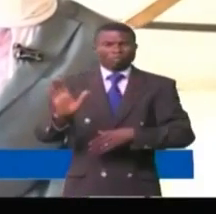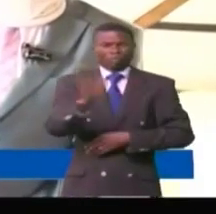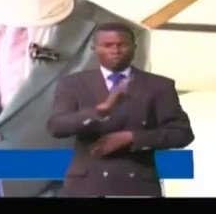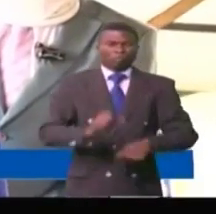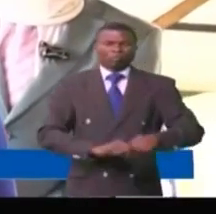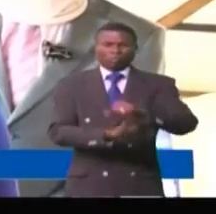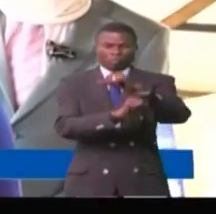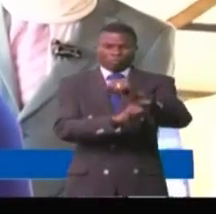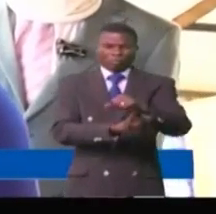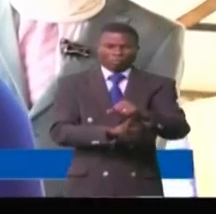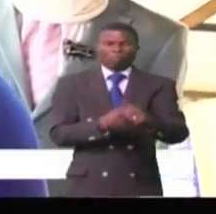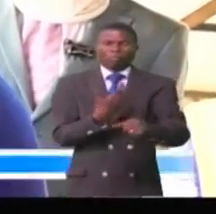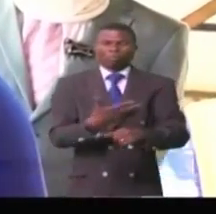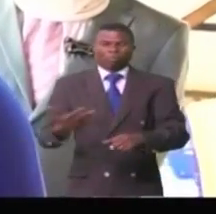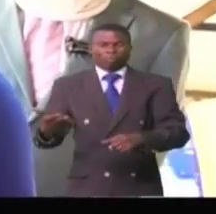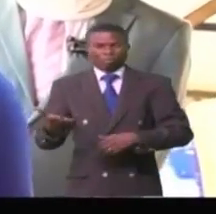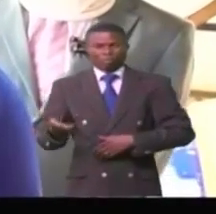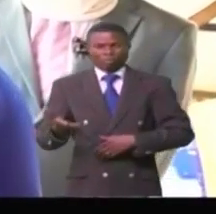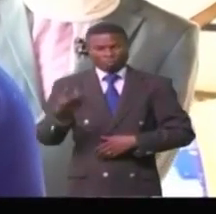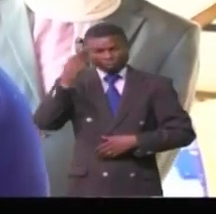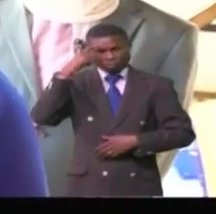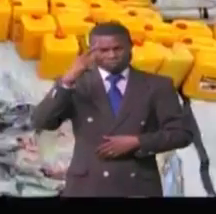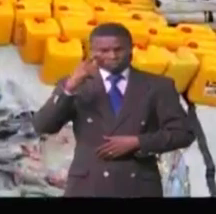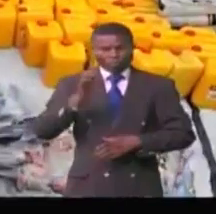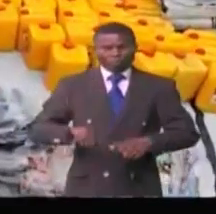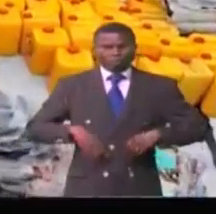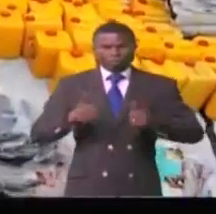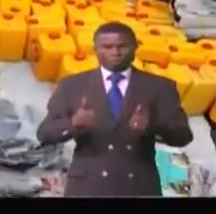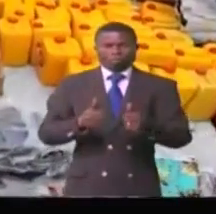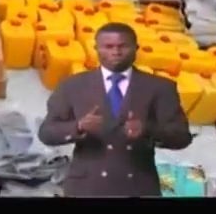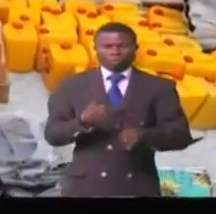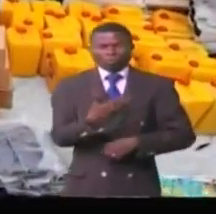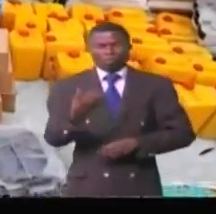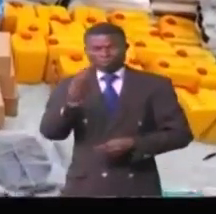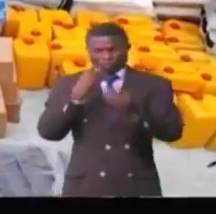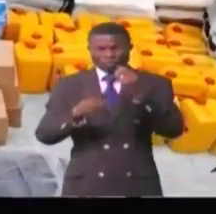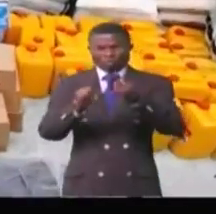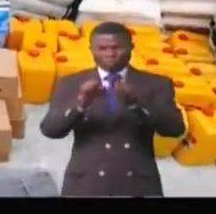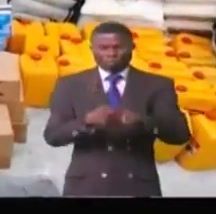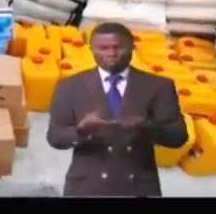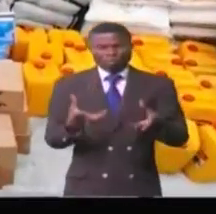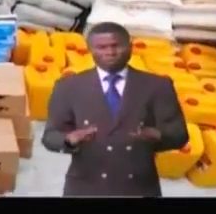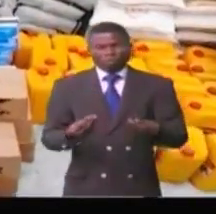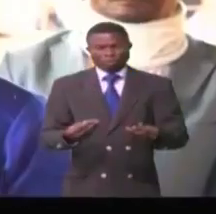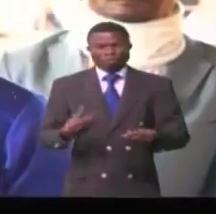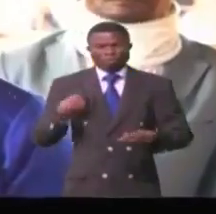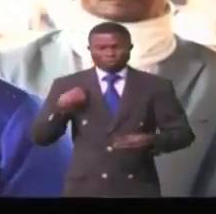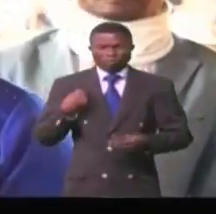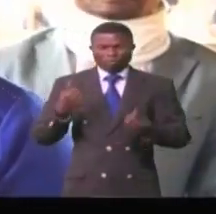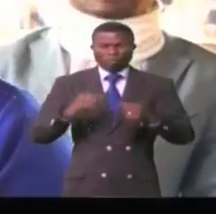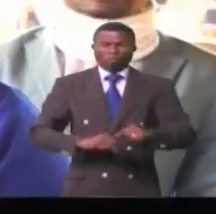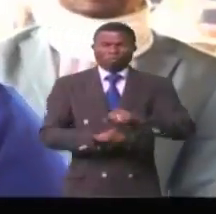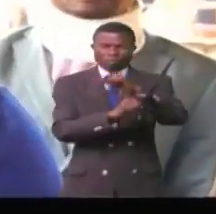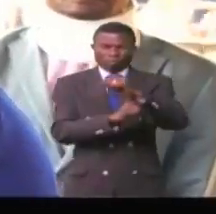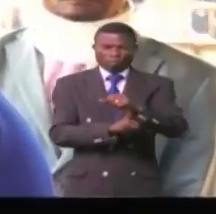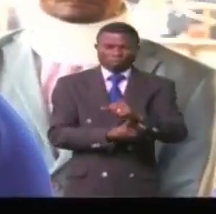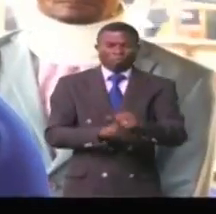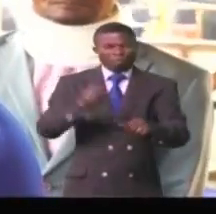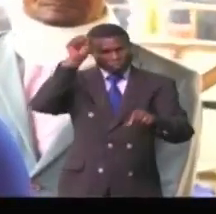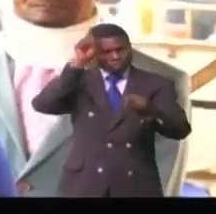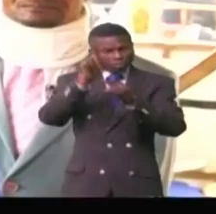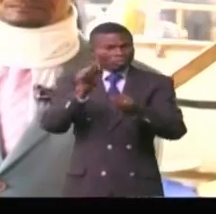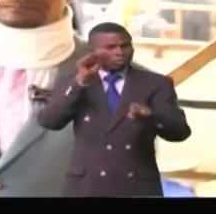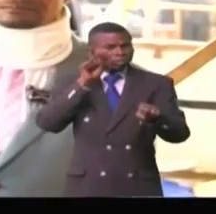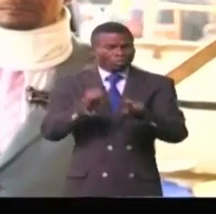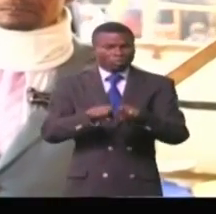appui substantiel pour la survie. Quelques vivres et non-vivres pour soutenir les frères et sœurs. Il